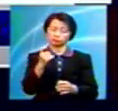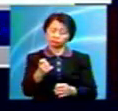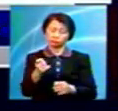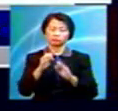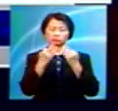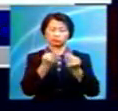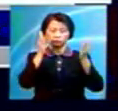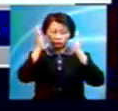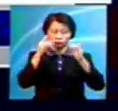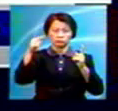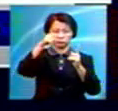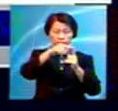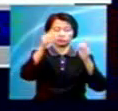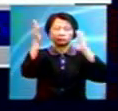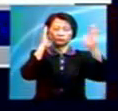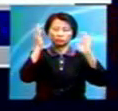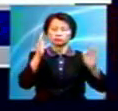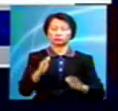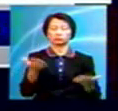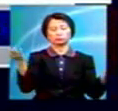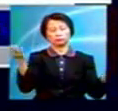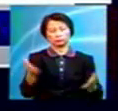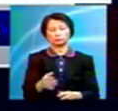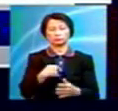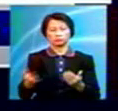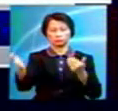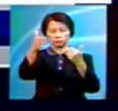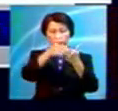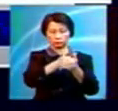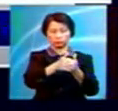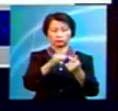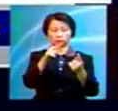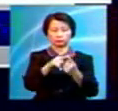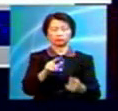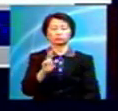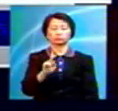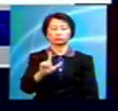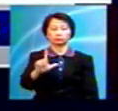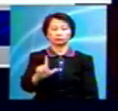warga Malaysia ke tanah air. Itu sahaja. Kita kembali bersama Luqman dan Siti Murni.